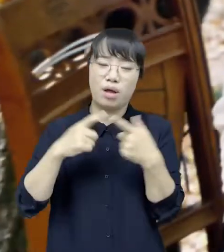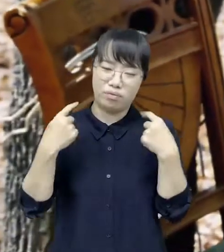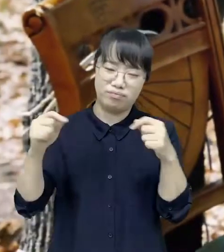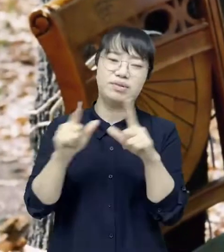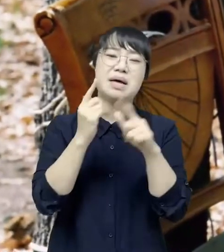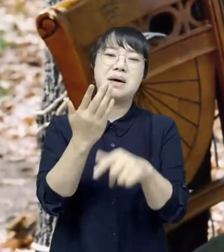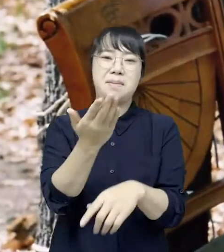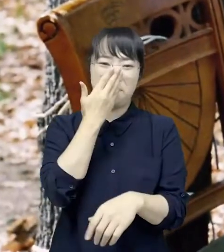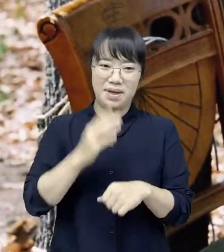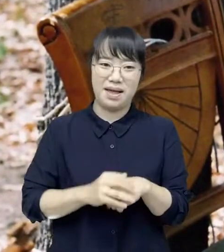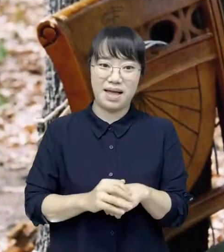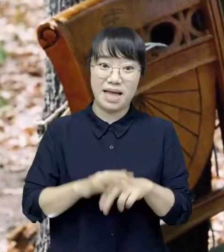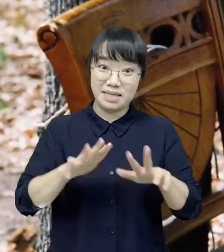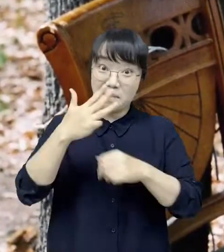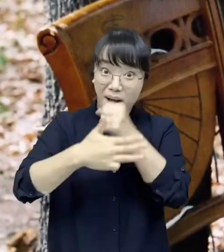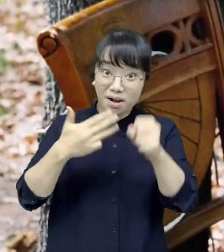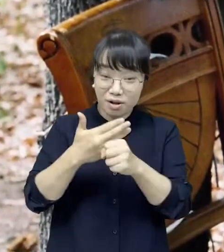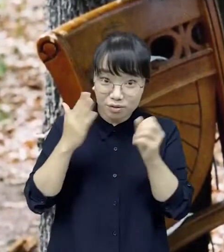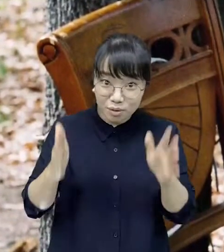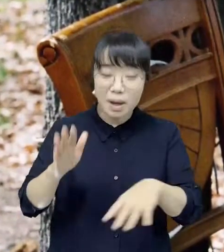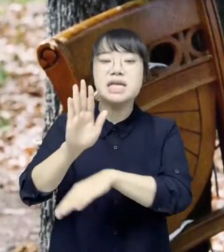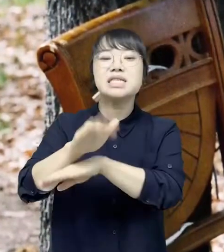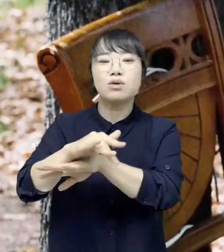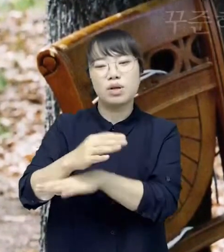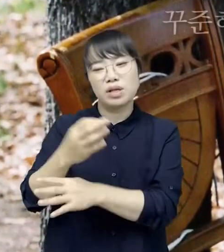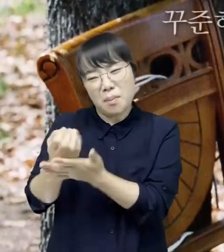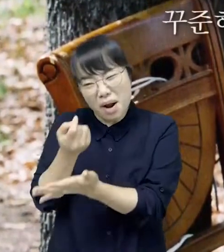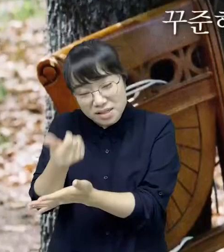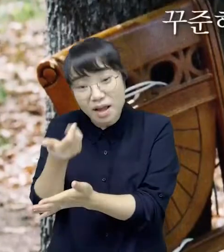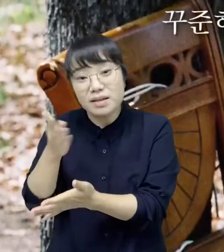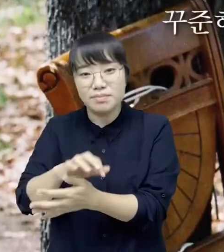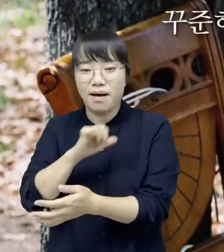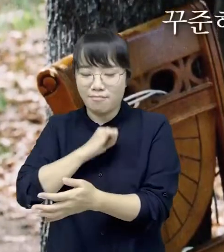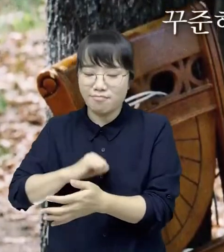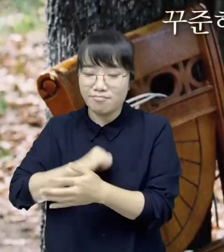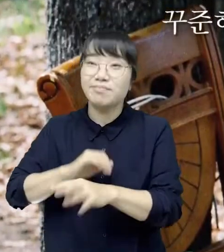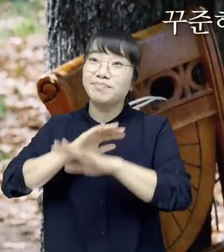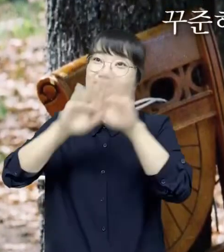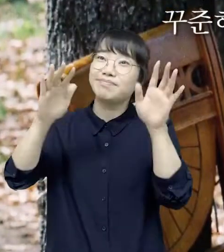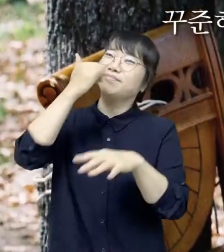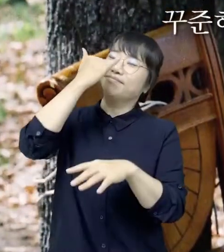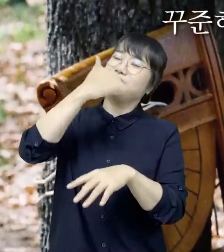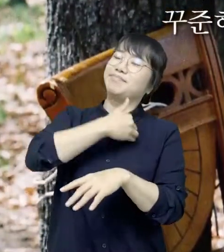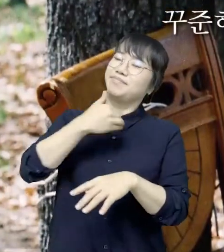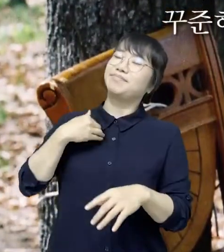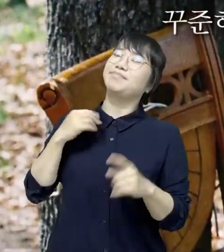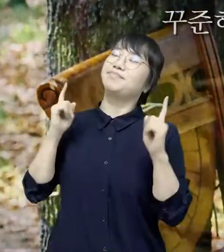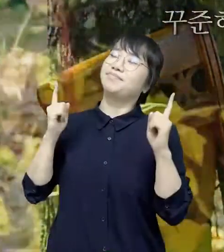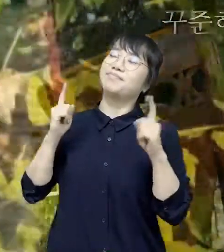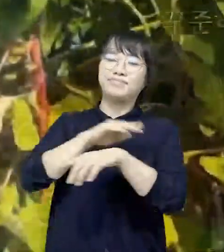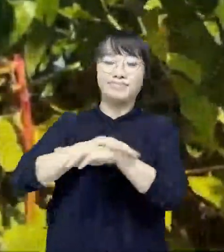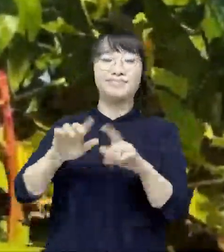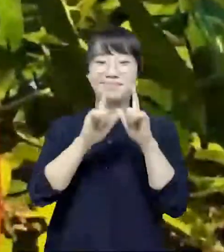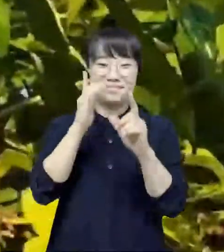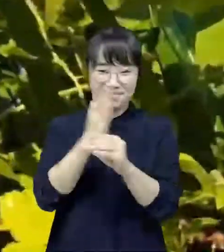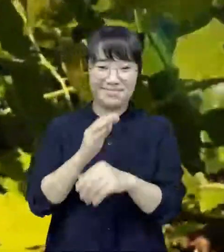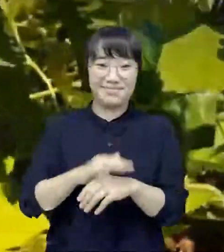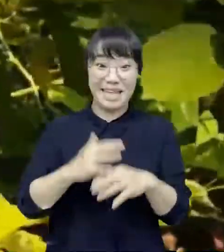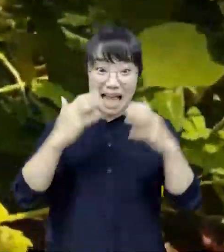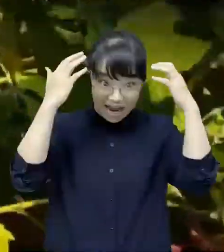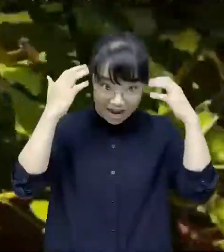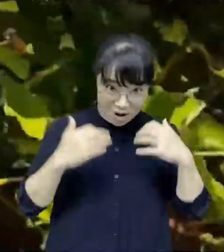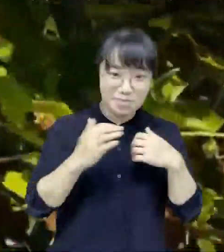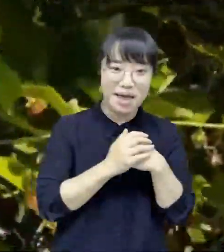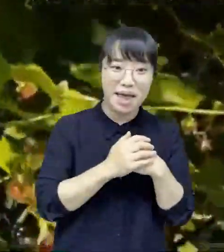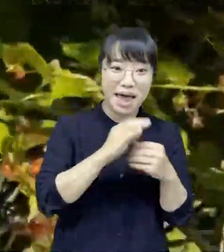있다. 지금 나는 8년째 시골에서 적게 벌고 쓰며 꾸준히 낮잠을 자며 살아가고 있다.